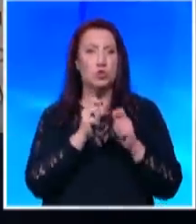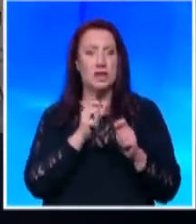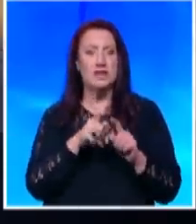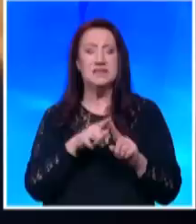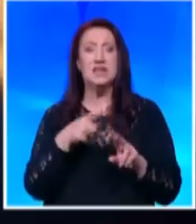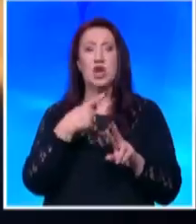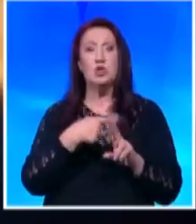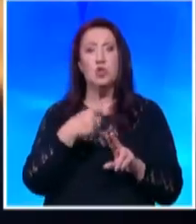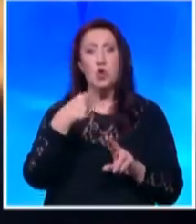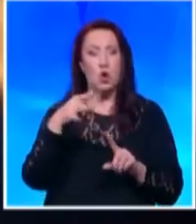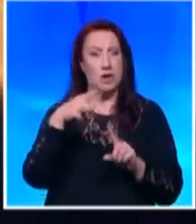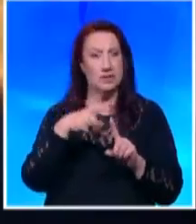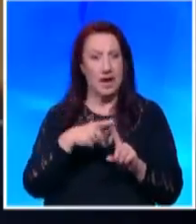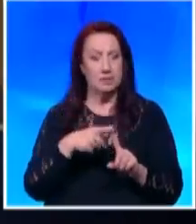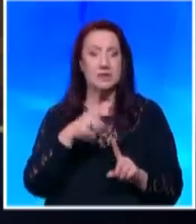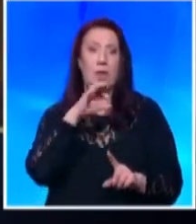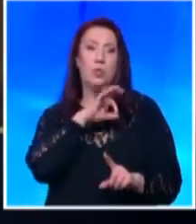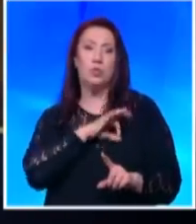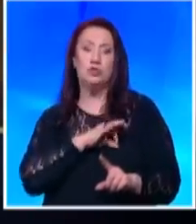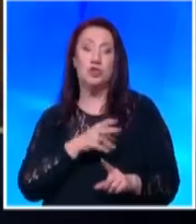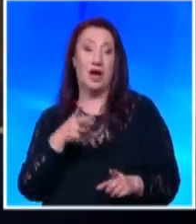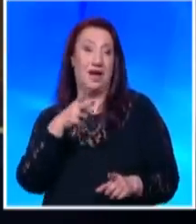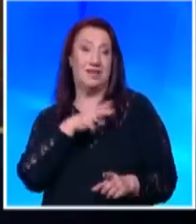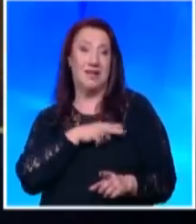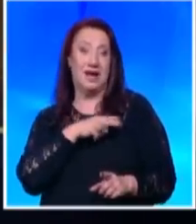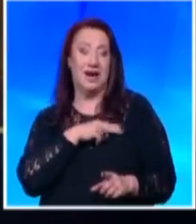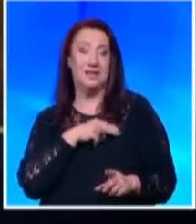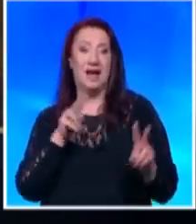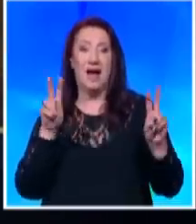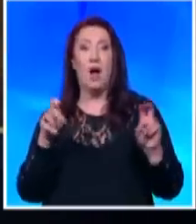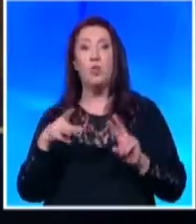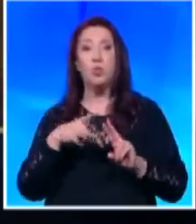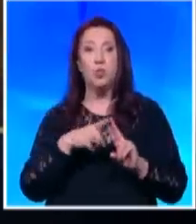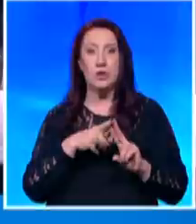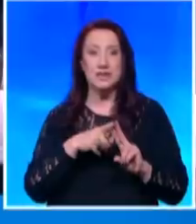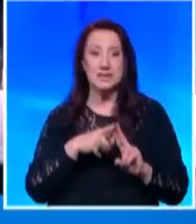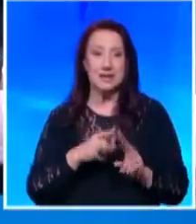и Associated Press получиха престижните награди Пулицър.